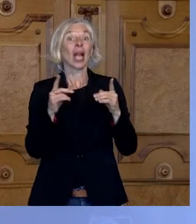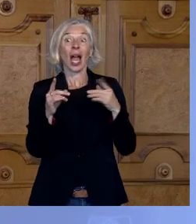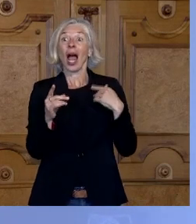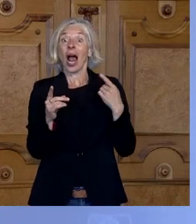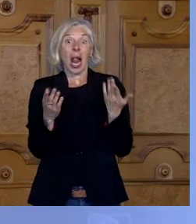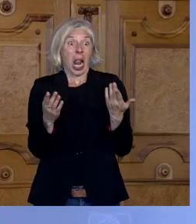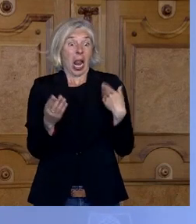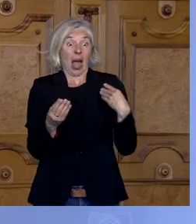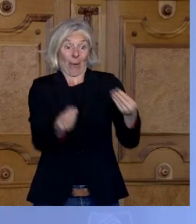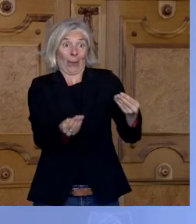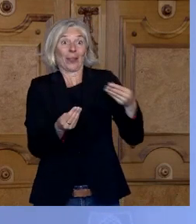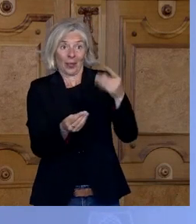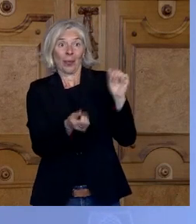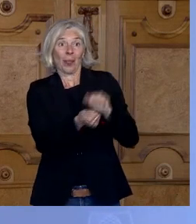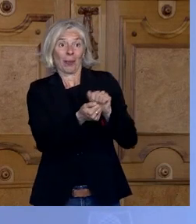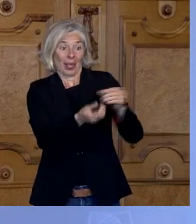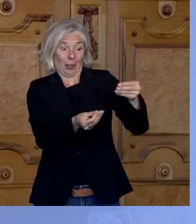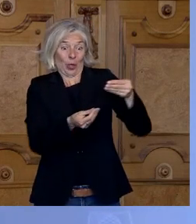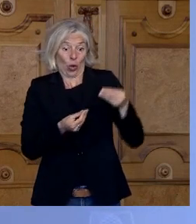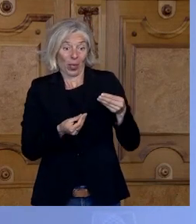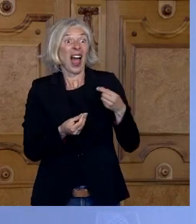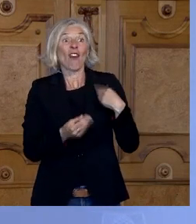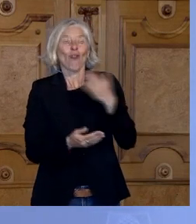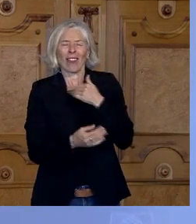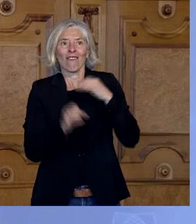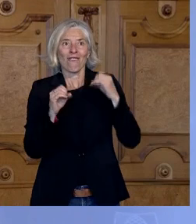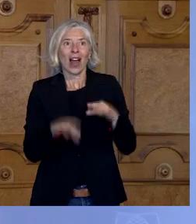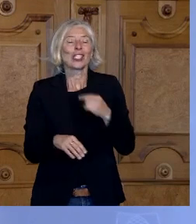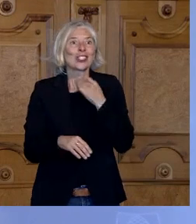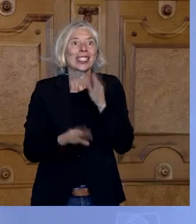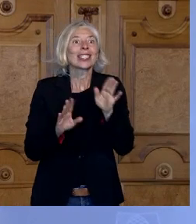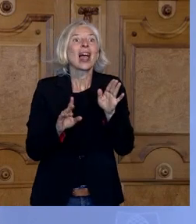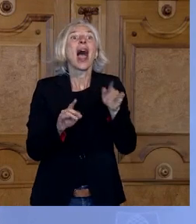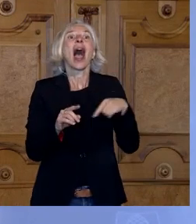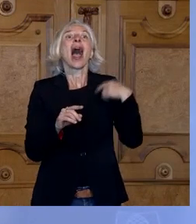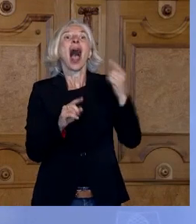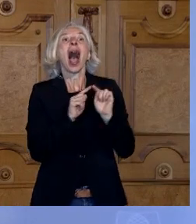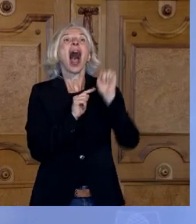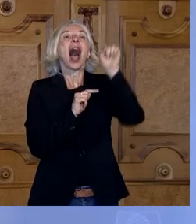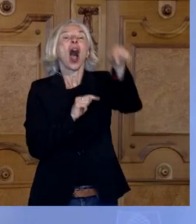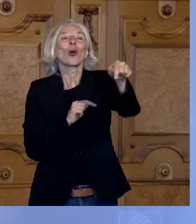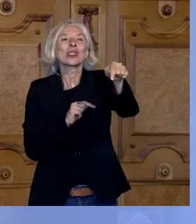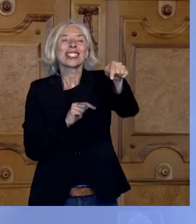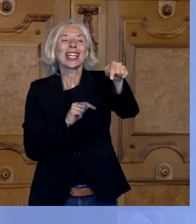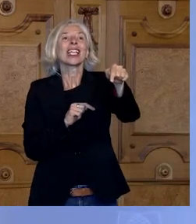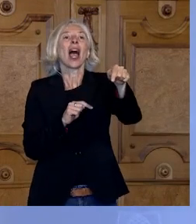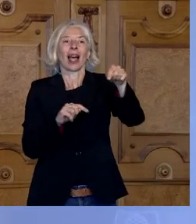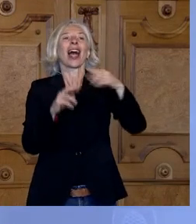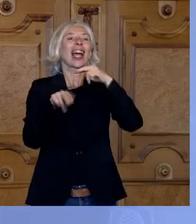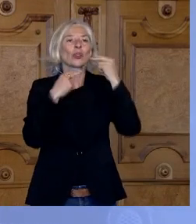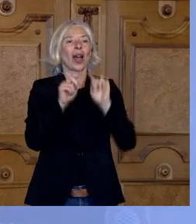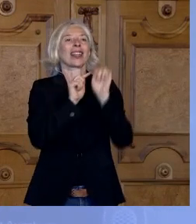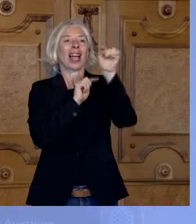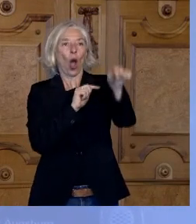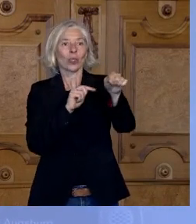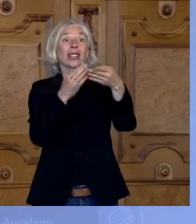vorher versprochen, dass der Gastrum-Außenbereich nächsten Montag aufmacht. Nein, ab dem 18. Mai. Ich war meiner Zeit voraus. Und mir wird